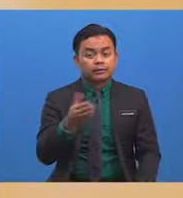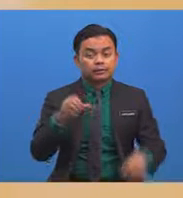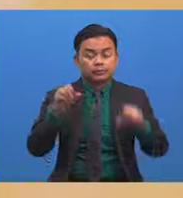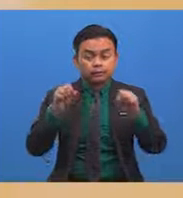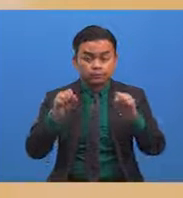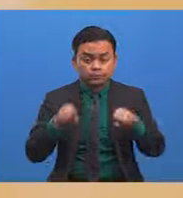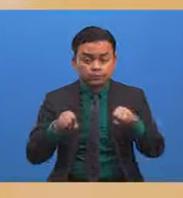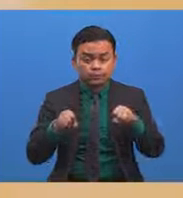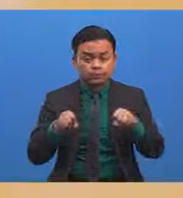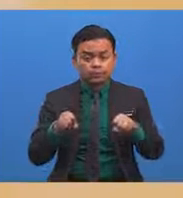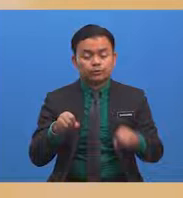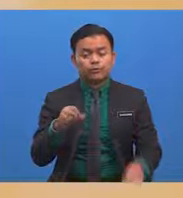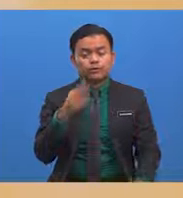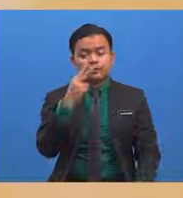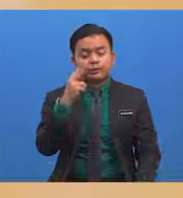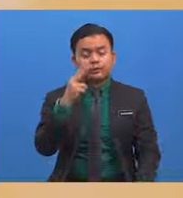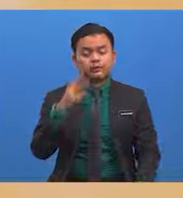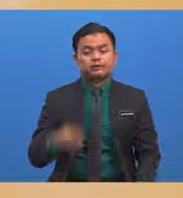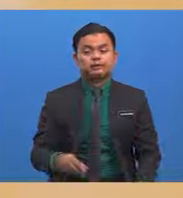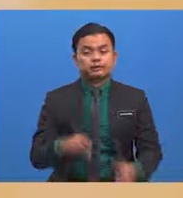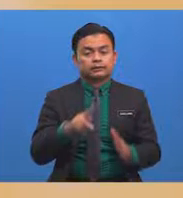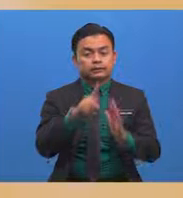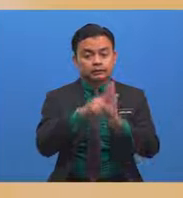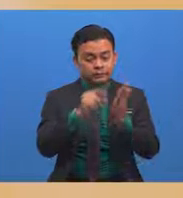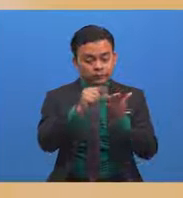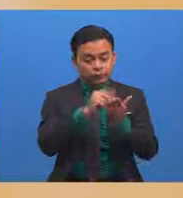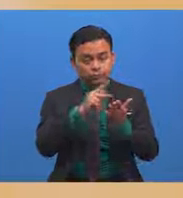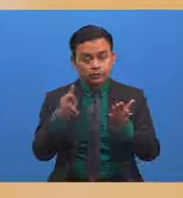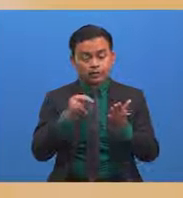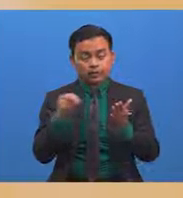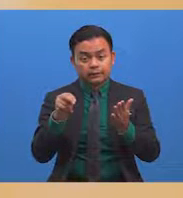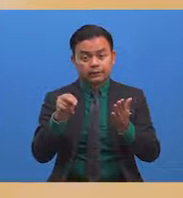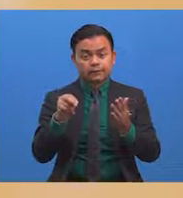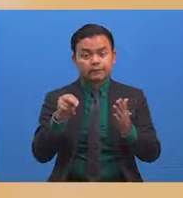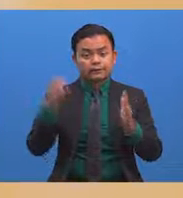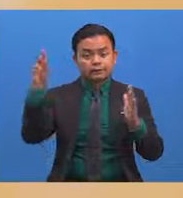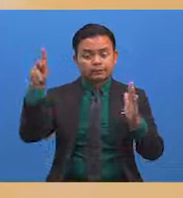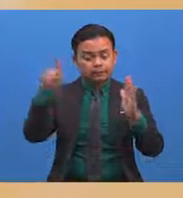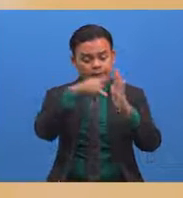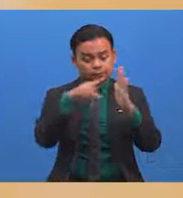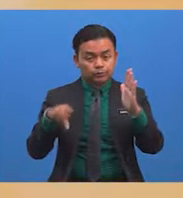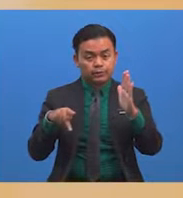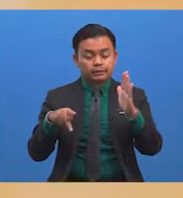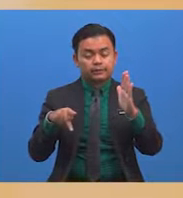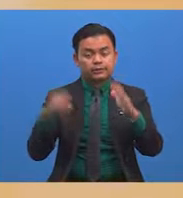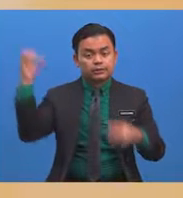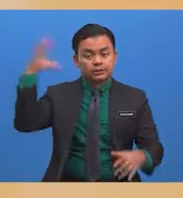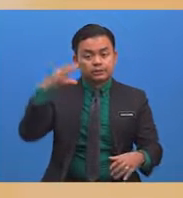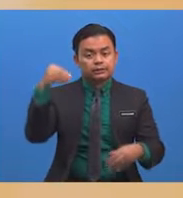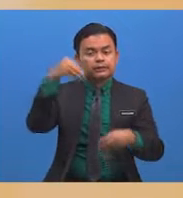memerihalkan kegunaan pantulan cahaya dalam kehidupan harian.